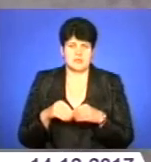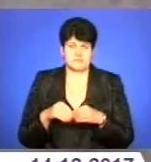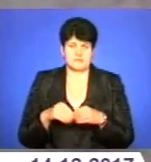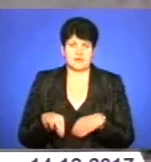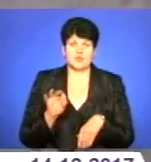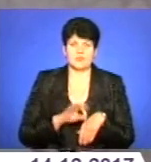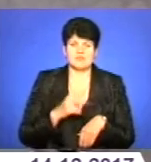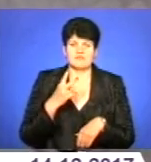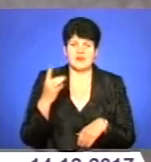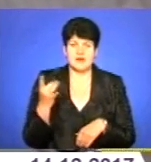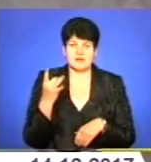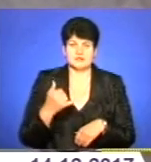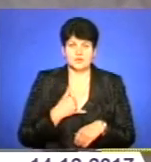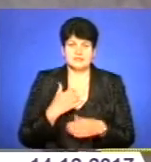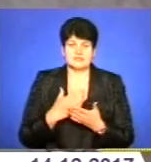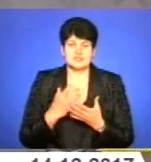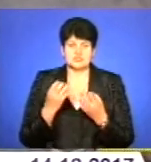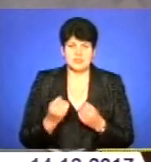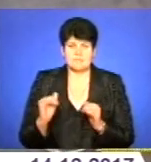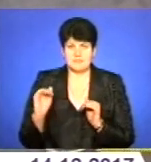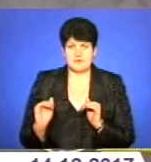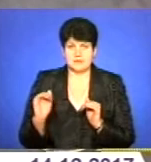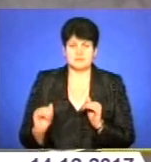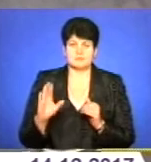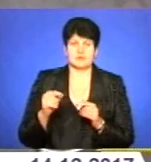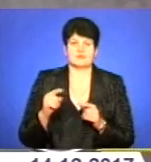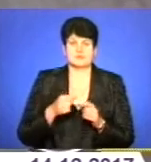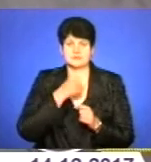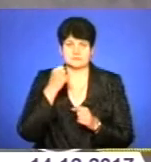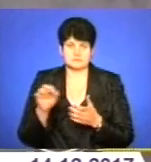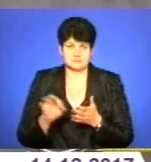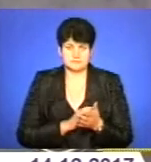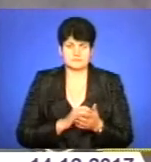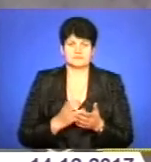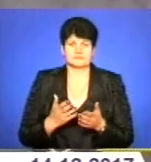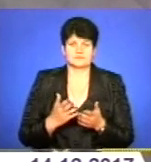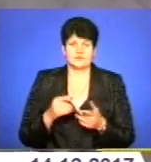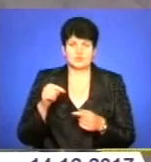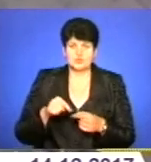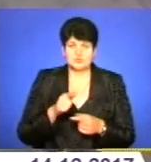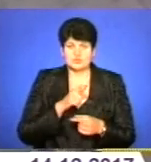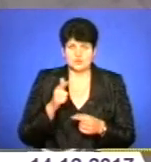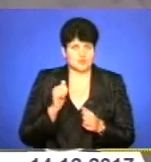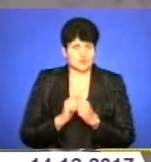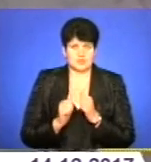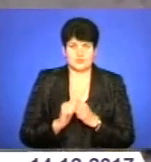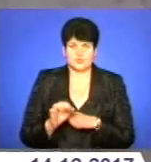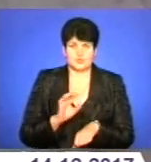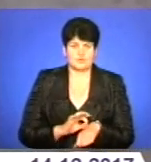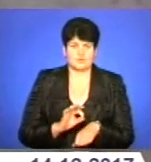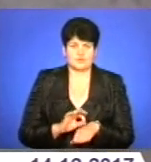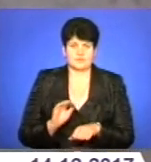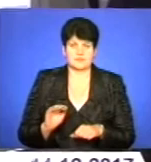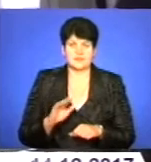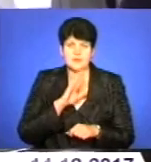два рази, у нас ще є менше, і та захворіла, потім зразу і та захворіла. Ми в цьому сезоні щось дуже часто хворіємо. І